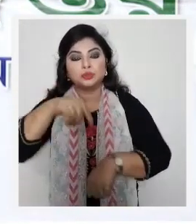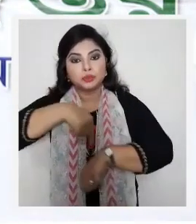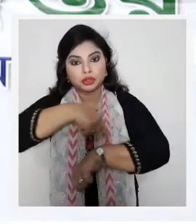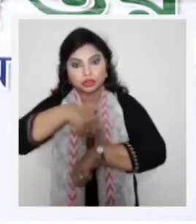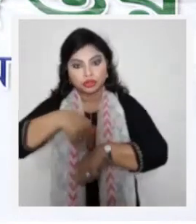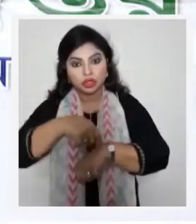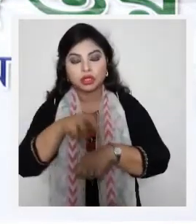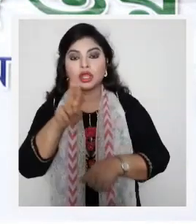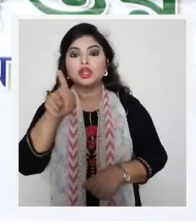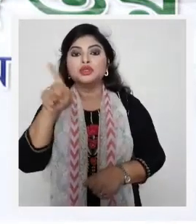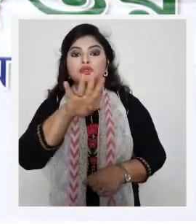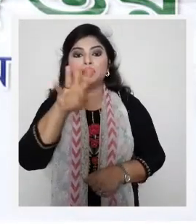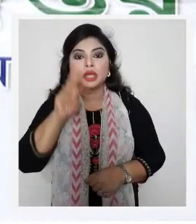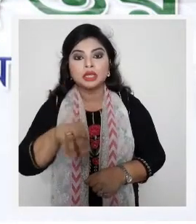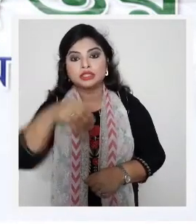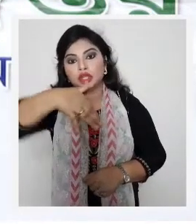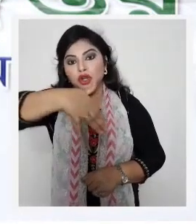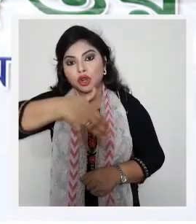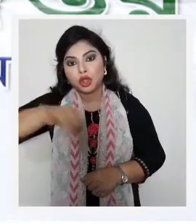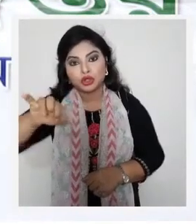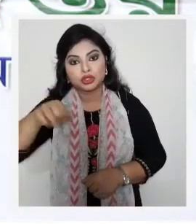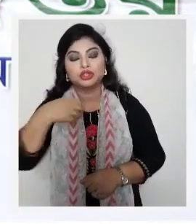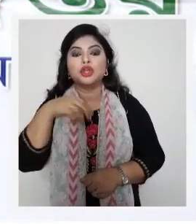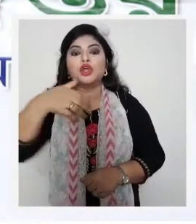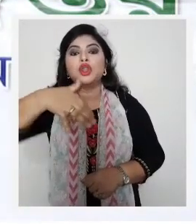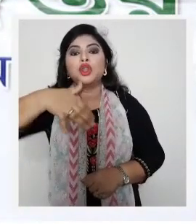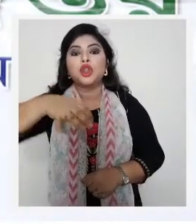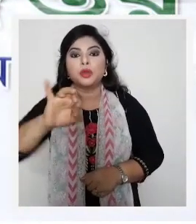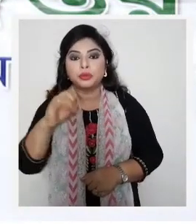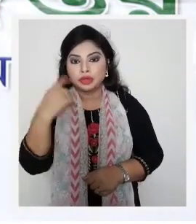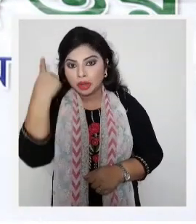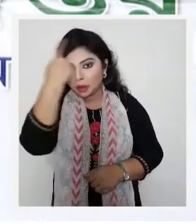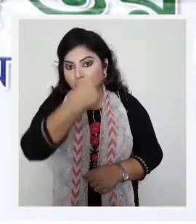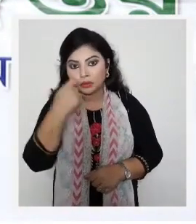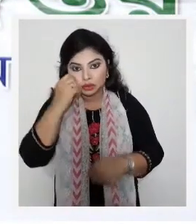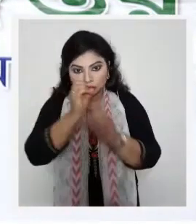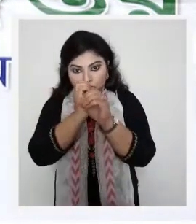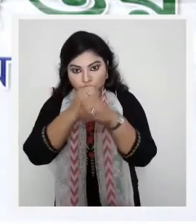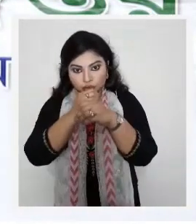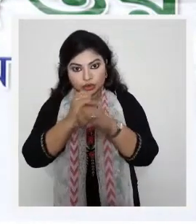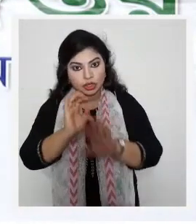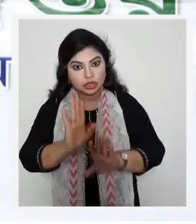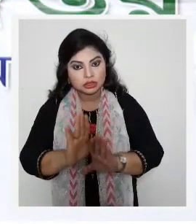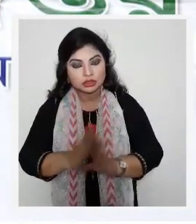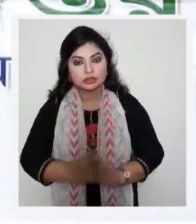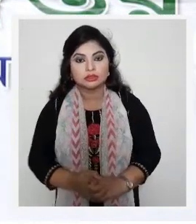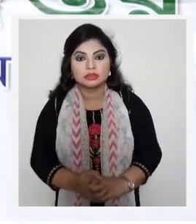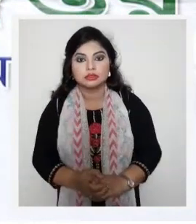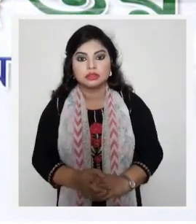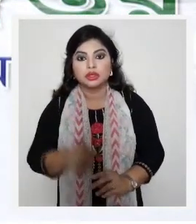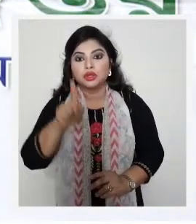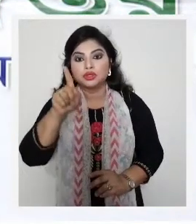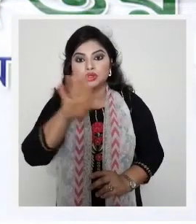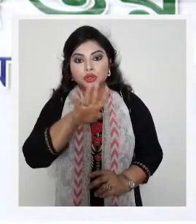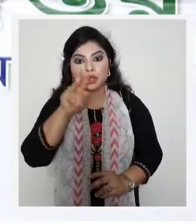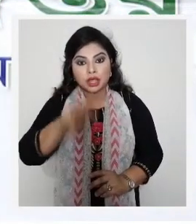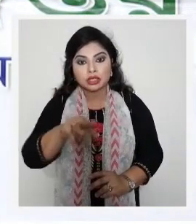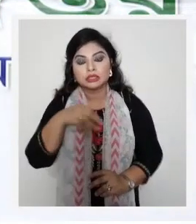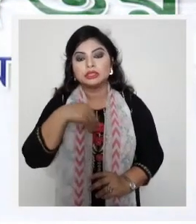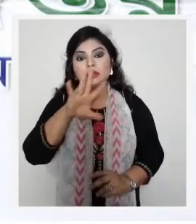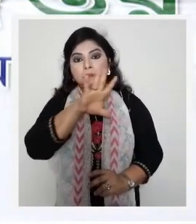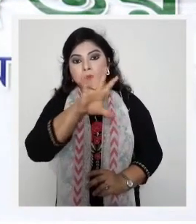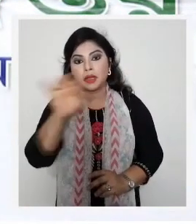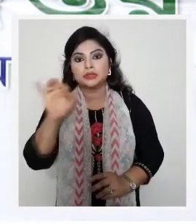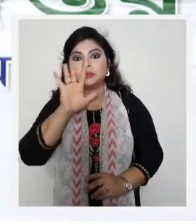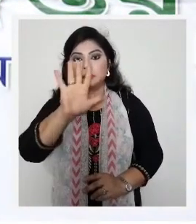বেসরকারি প্রতিষ্ঠান, আইচি হাসপাতাল লিমিটেড, ঢাকা। 24 ঘন্টায় নমুনা সংগ্রহ হয়েছে 14,690টি,